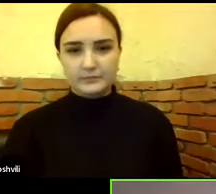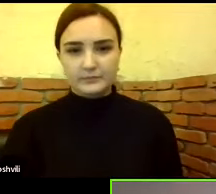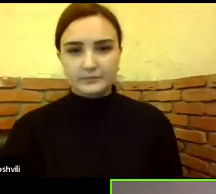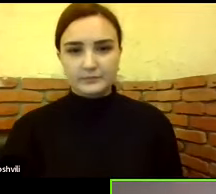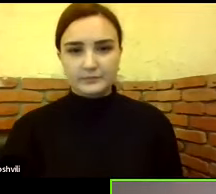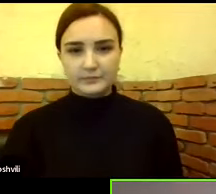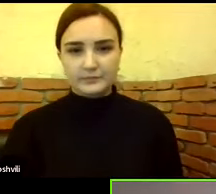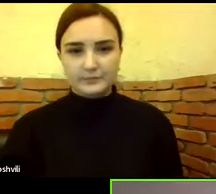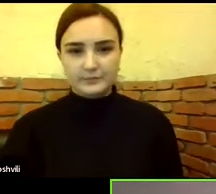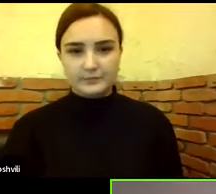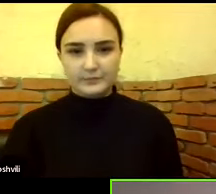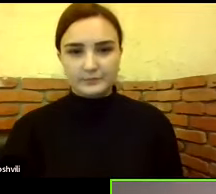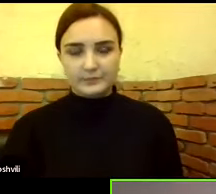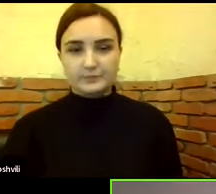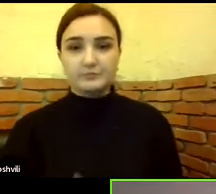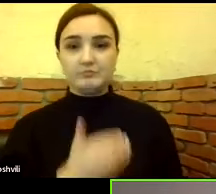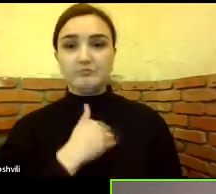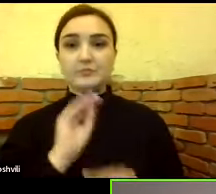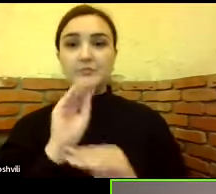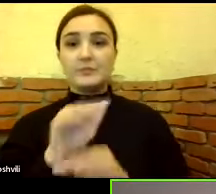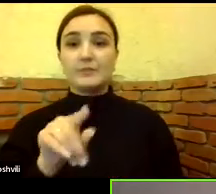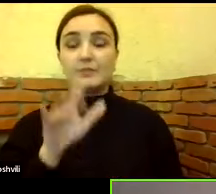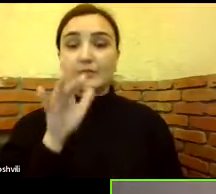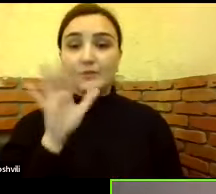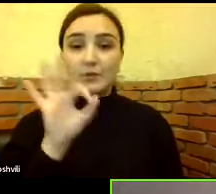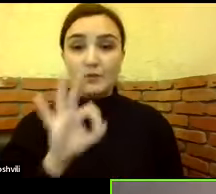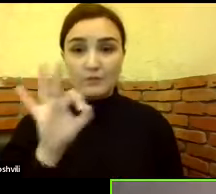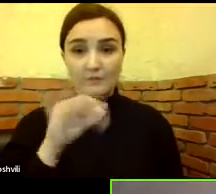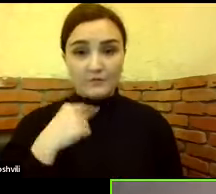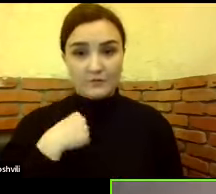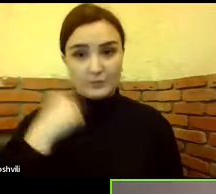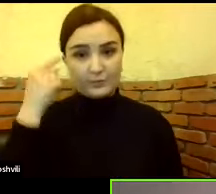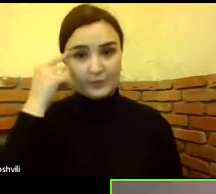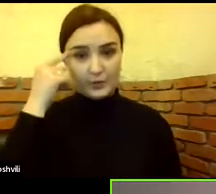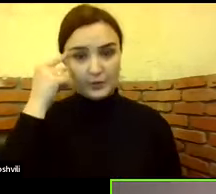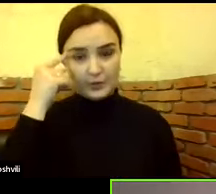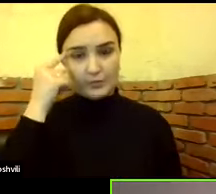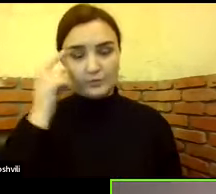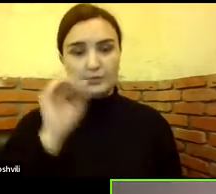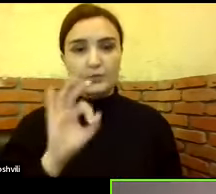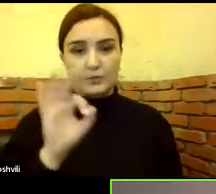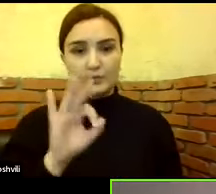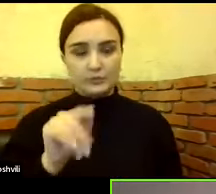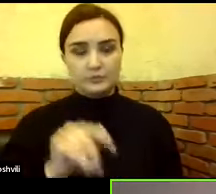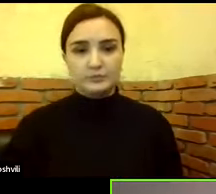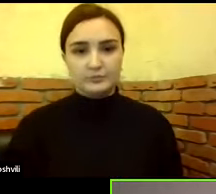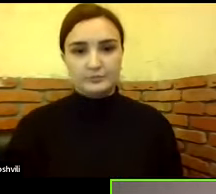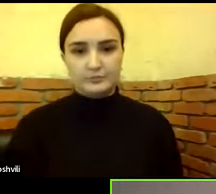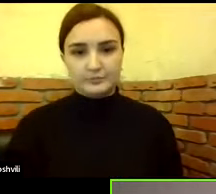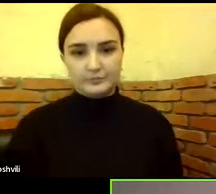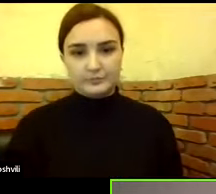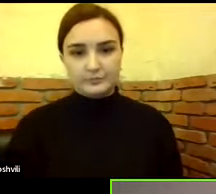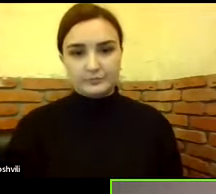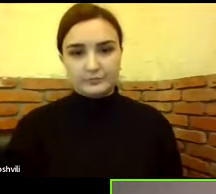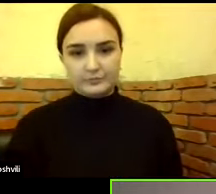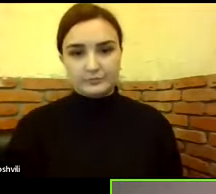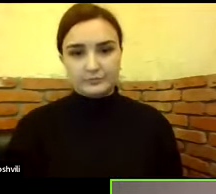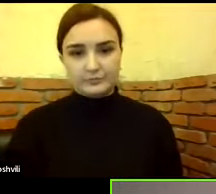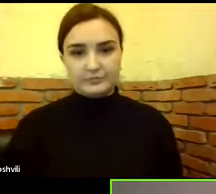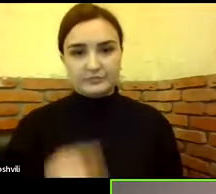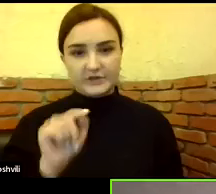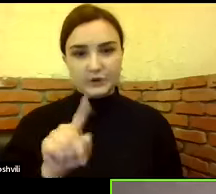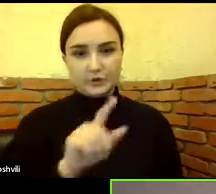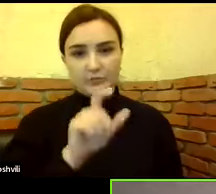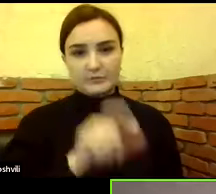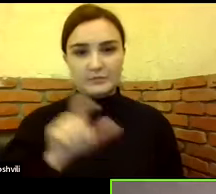დამატება რაღაც ან მაგაზე როცა ვფიქრობდი აი უცხო თვალზე რა ანუ ის რომ მაგალითად აი ადამიანებს არ